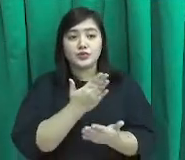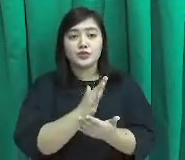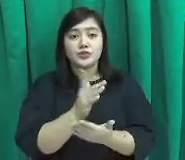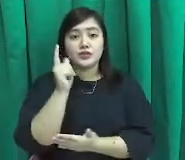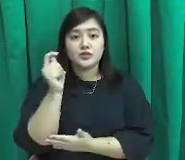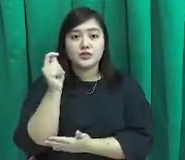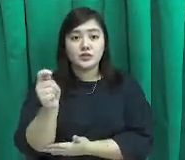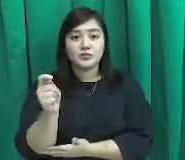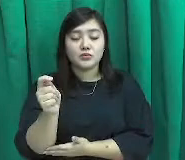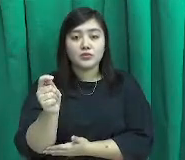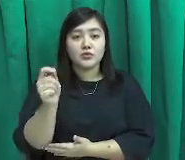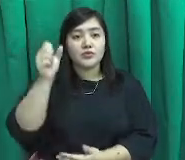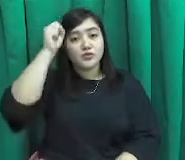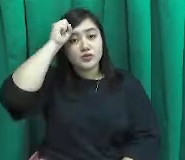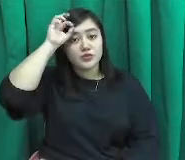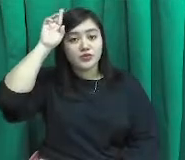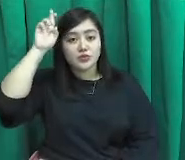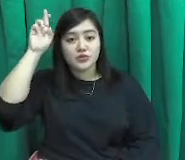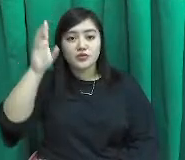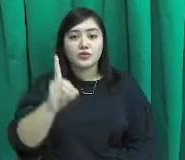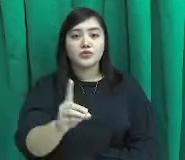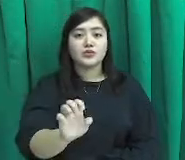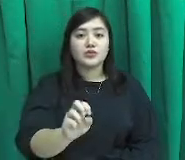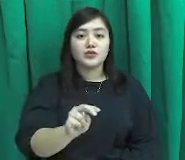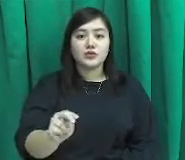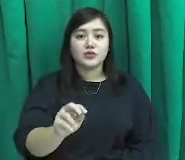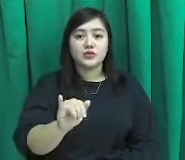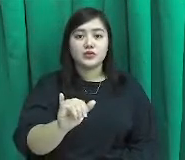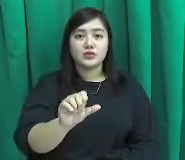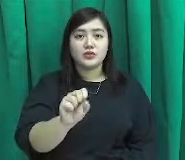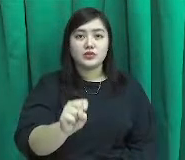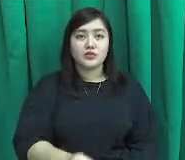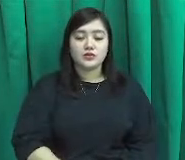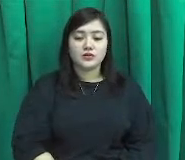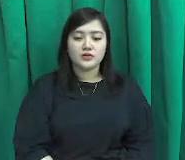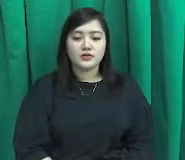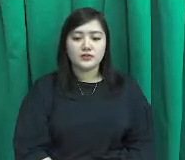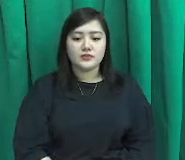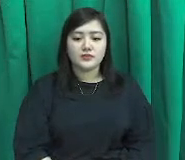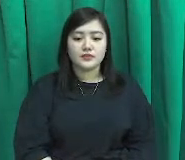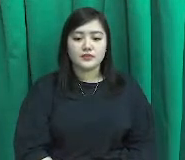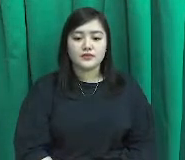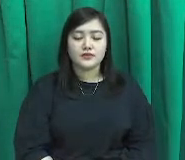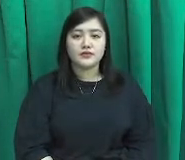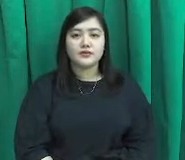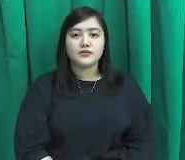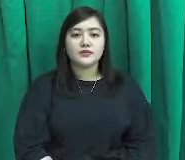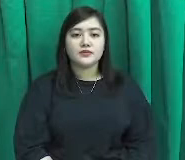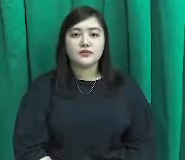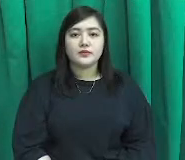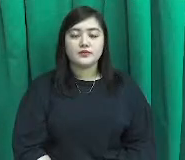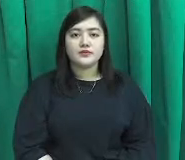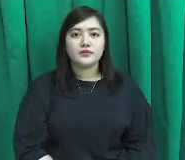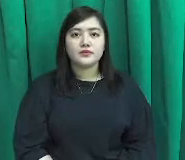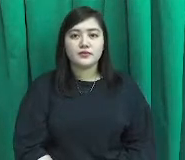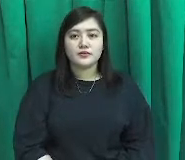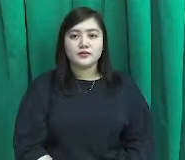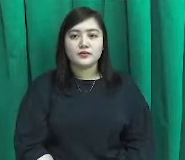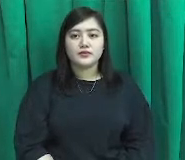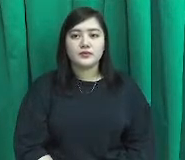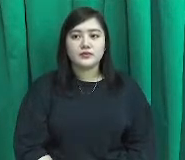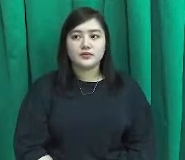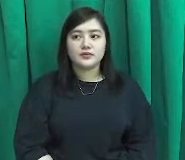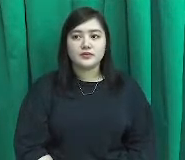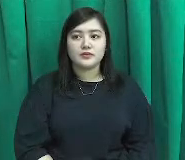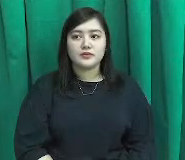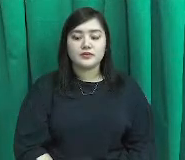Isa sa mga dapat na, which is, sabi ko nga po sa inyo, by the way, let me just make this clear again, na ang bawat